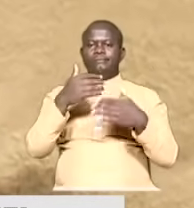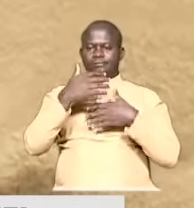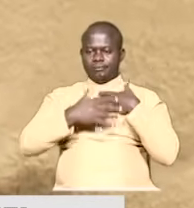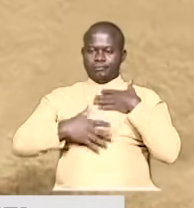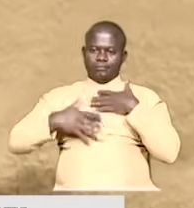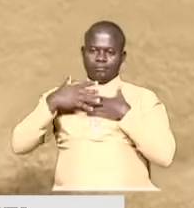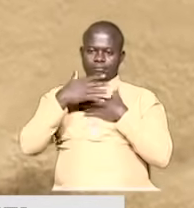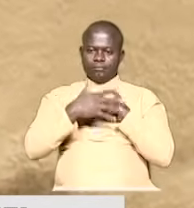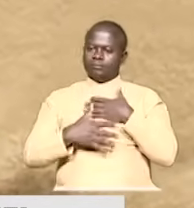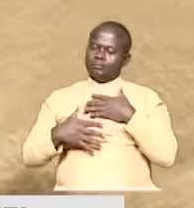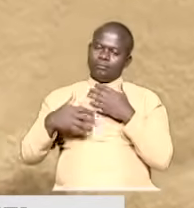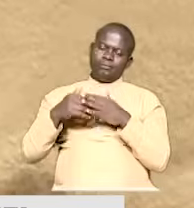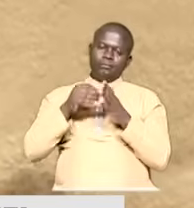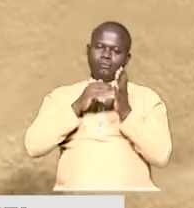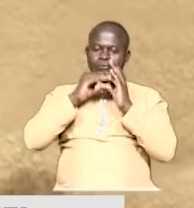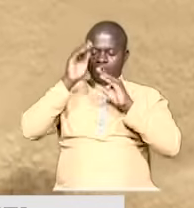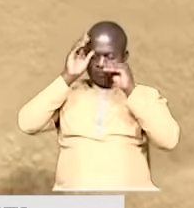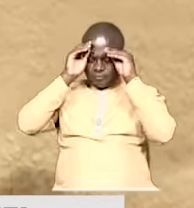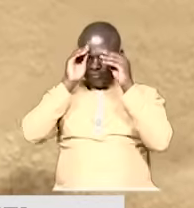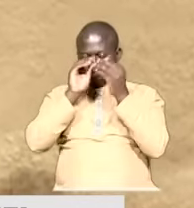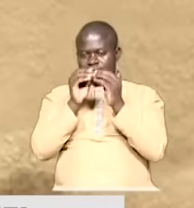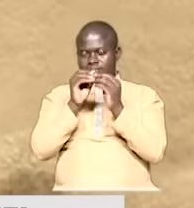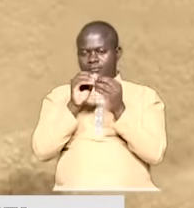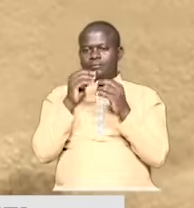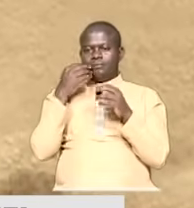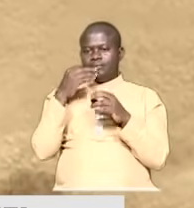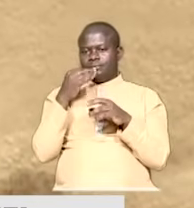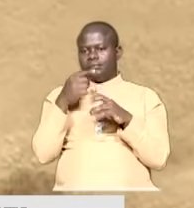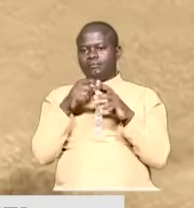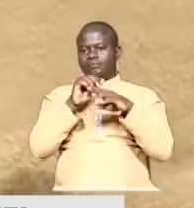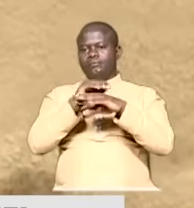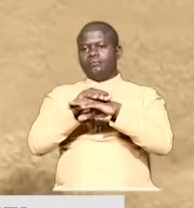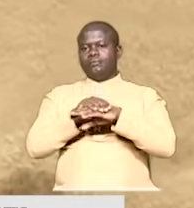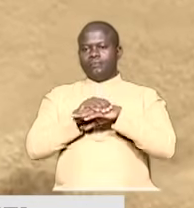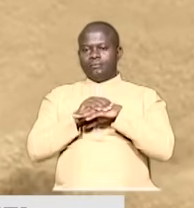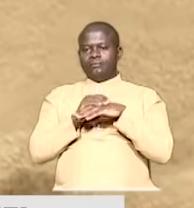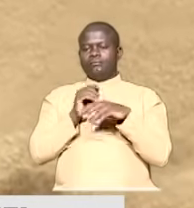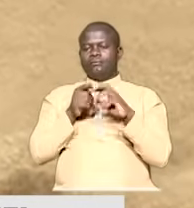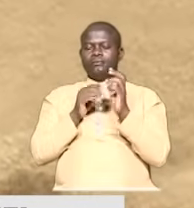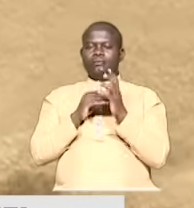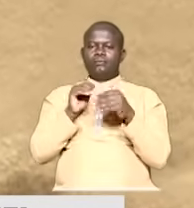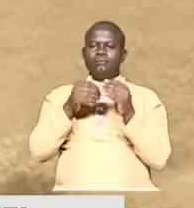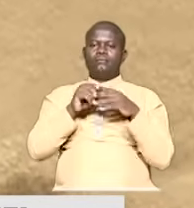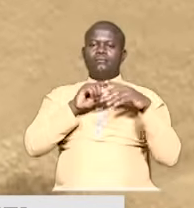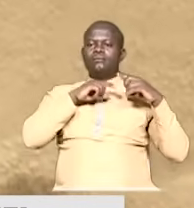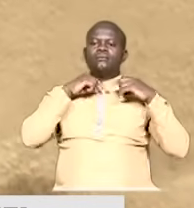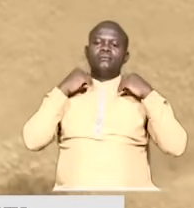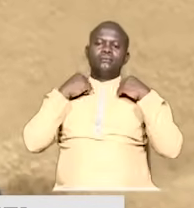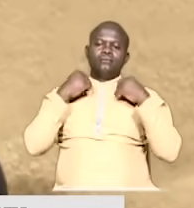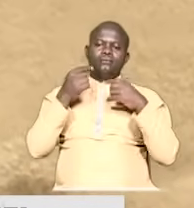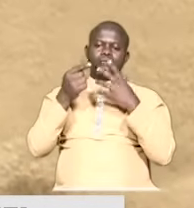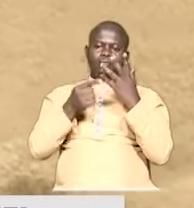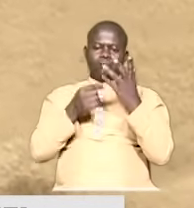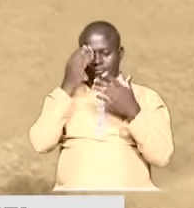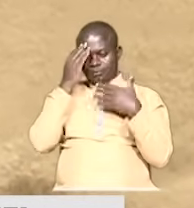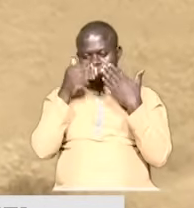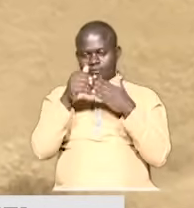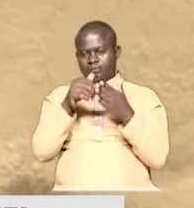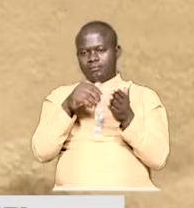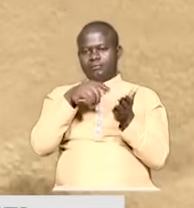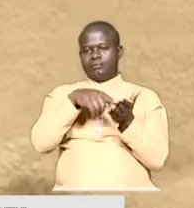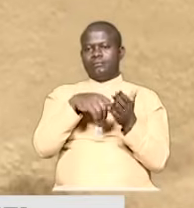siyanse, umwana akiga imibare, akiga igifaransa, akiga icyongereza, ariko pasiteri nawe akaba ahari kugira ngo ahagarare